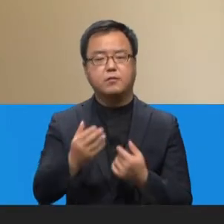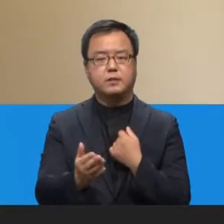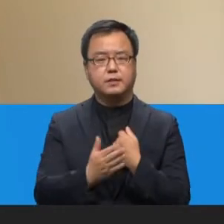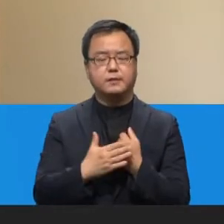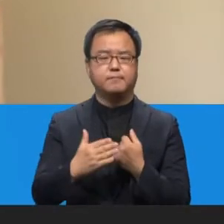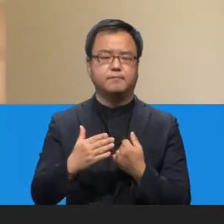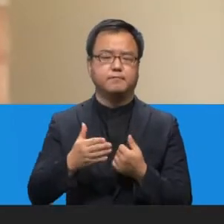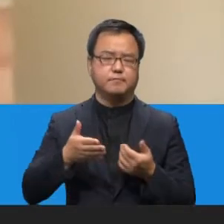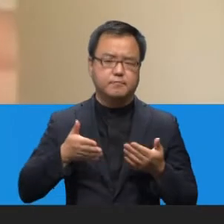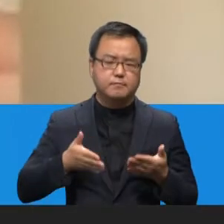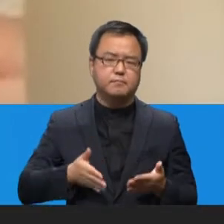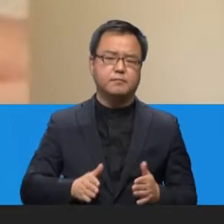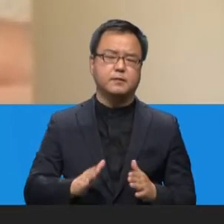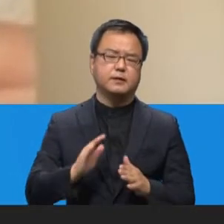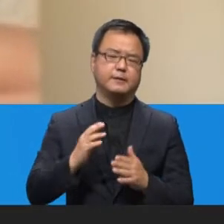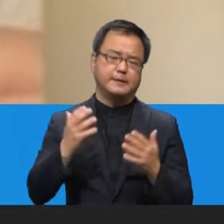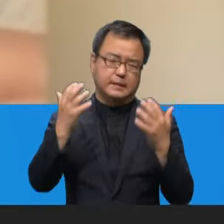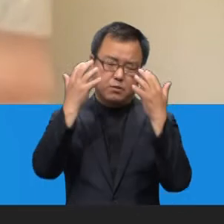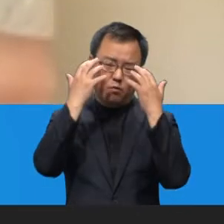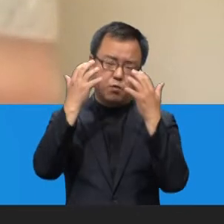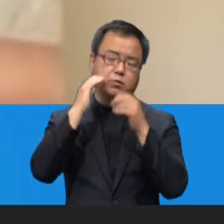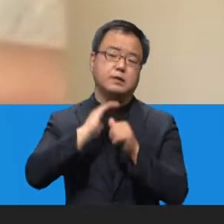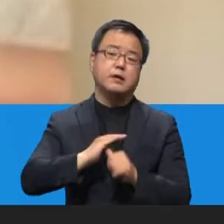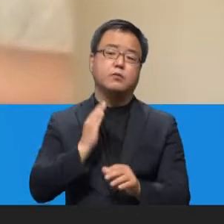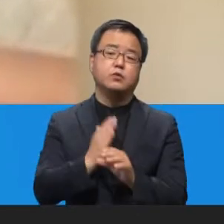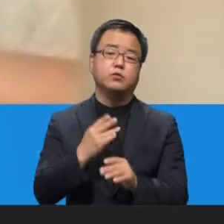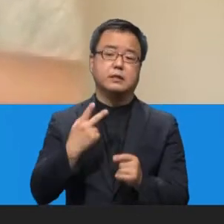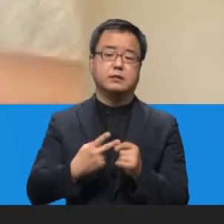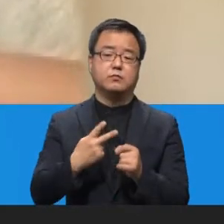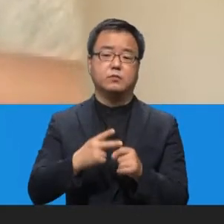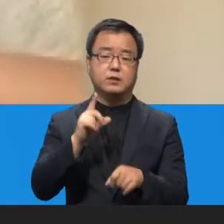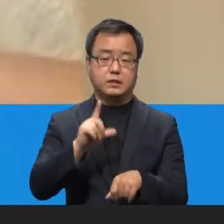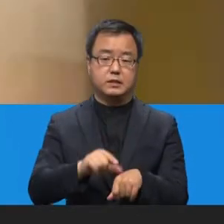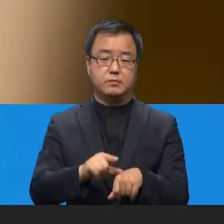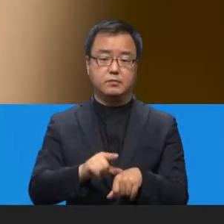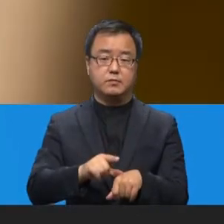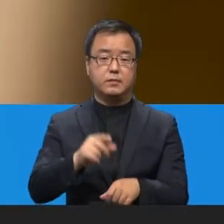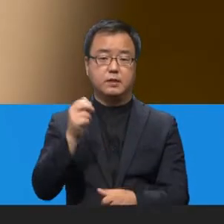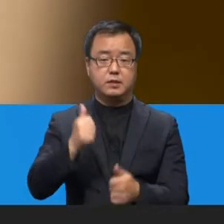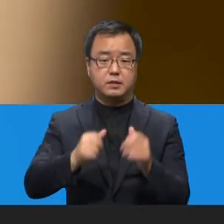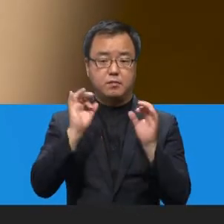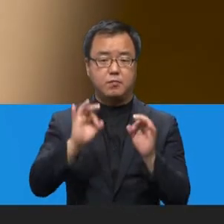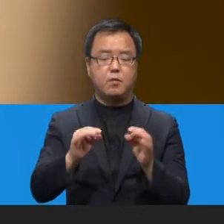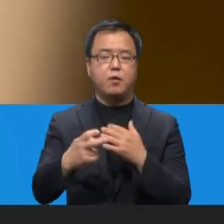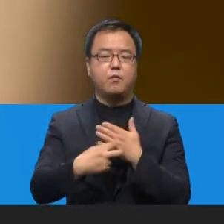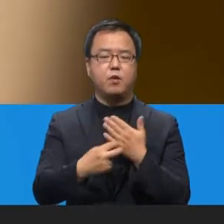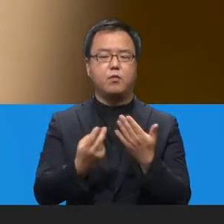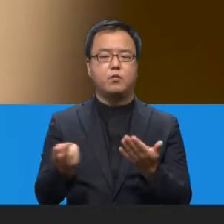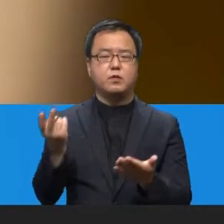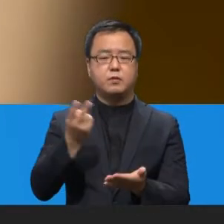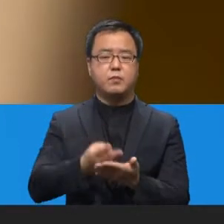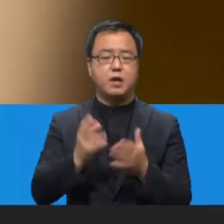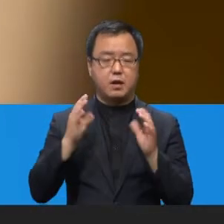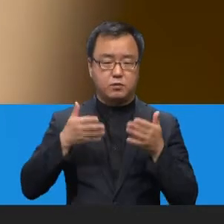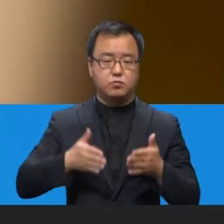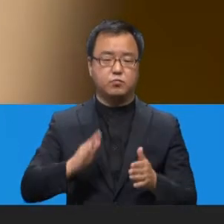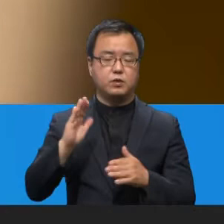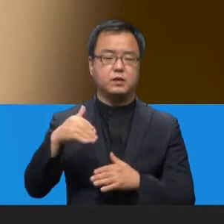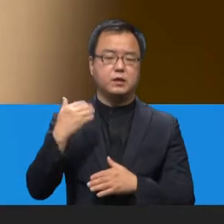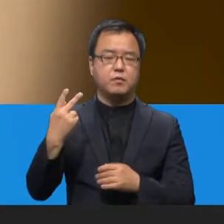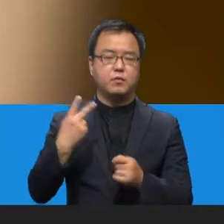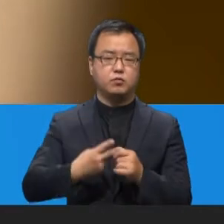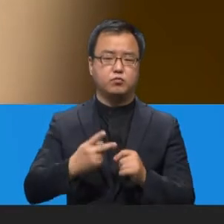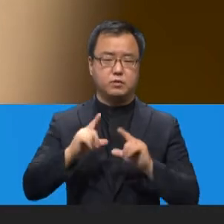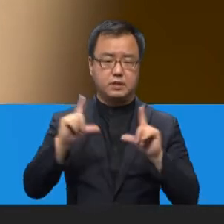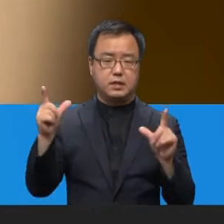참 면서 2교시 시험까지 받고요 병원으로 이동한 뒤에 아이를 출산하고 다음날 출산 병동에서 둘째